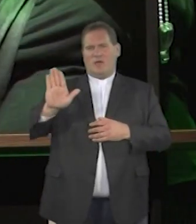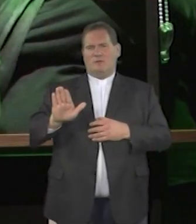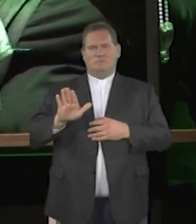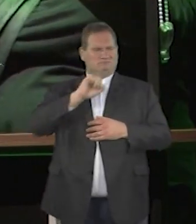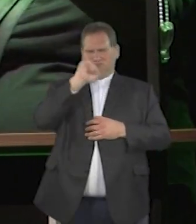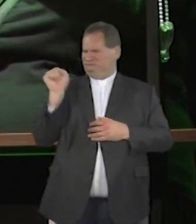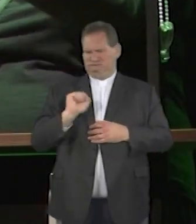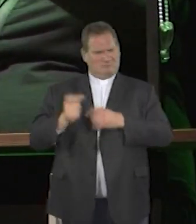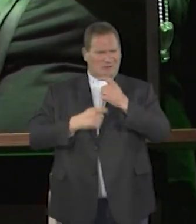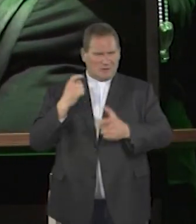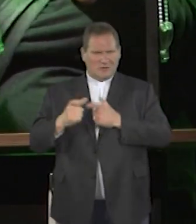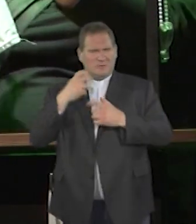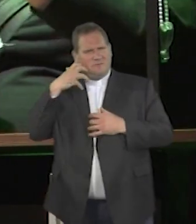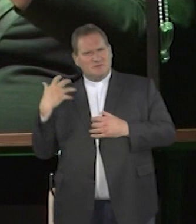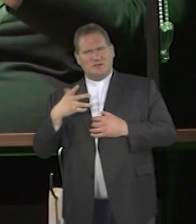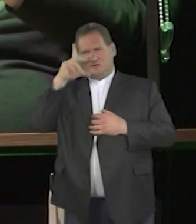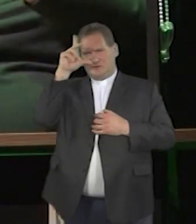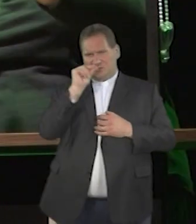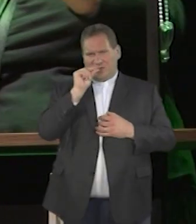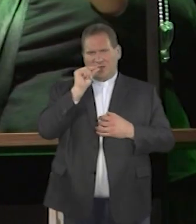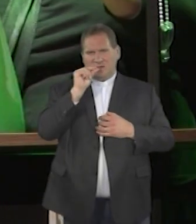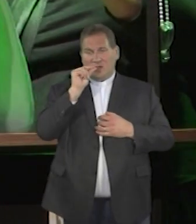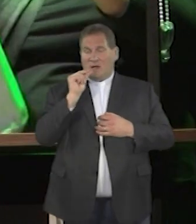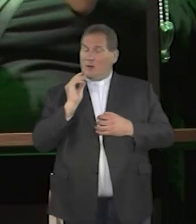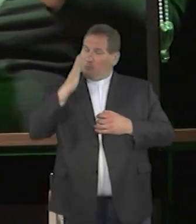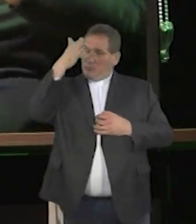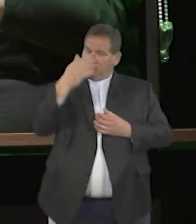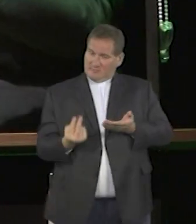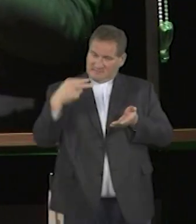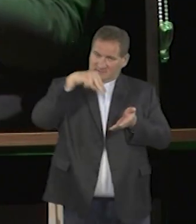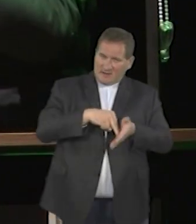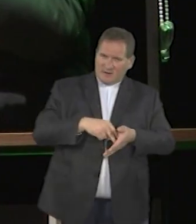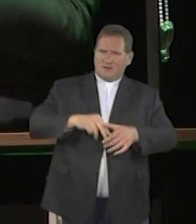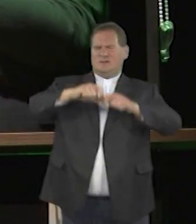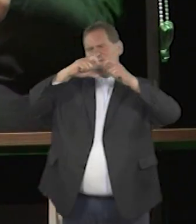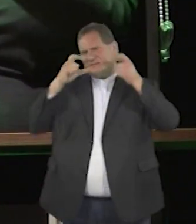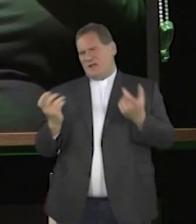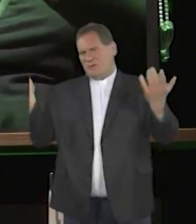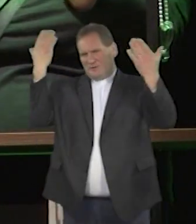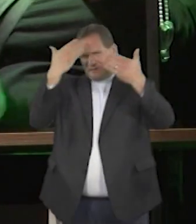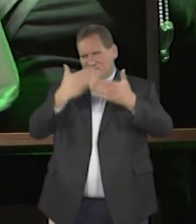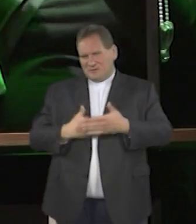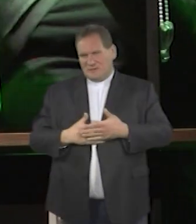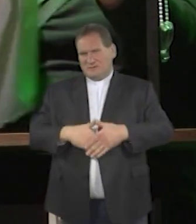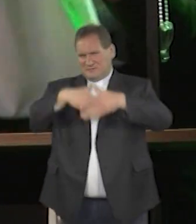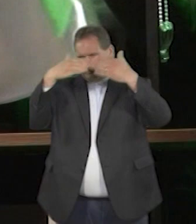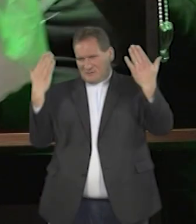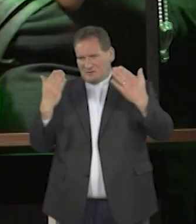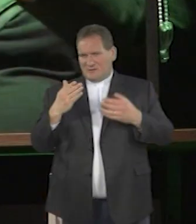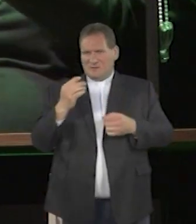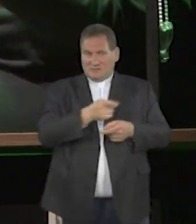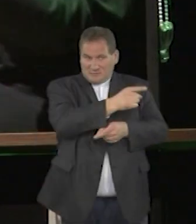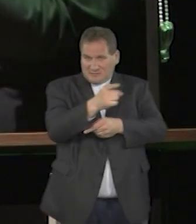nie robiąc, wcześnie chodząc spać, późno wstając, całe dnie polując, pijąc,